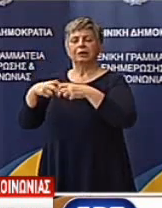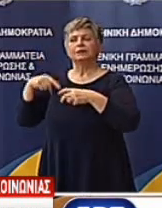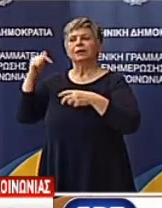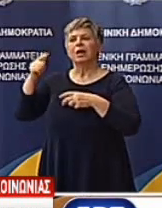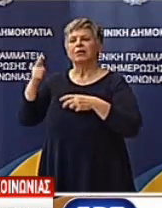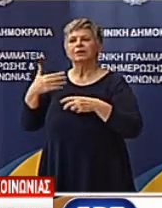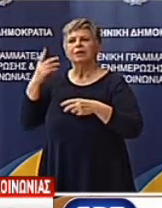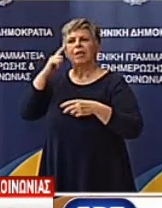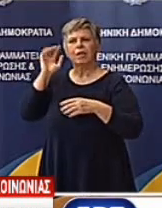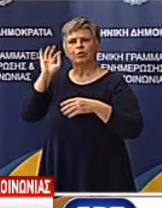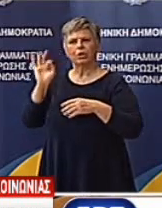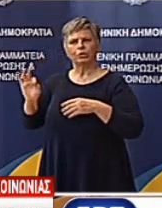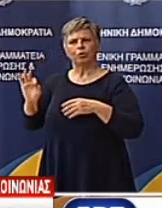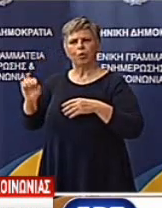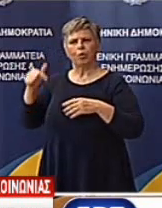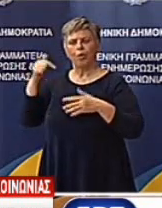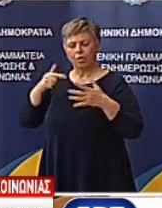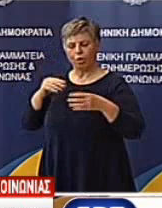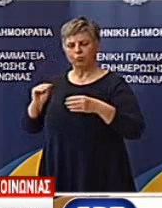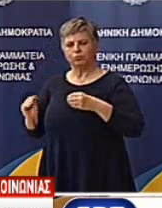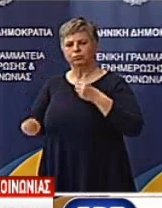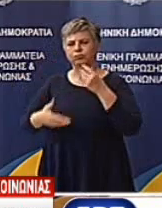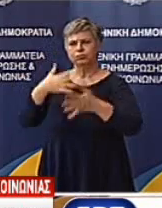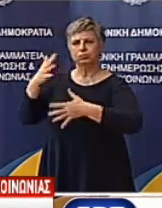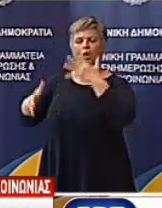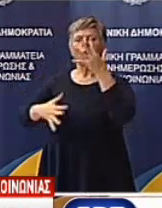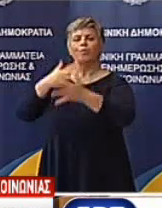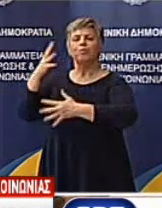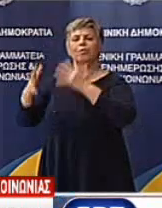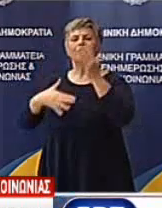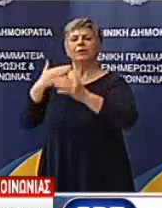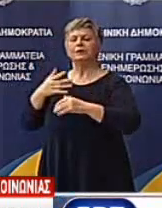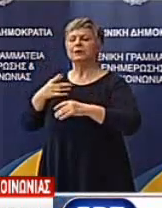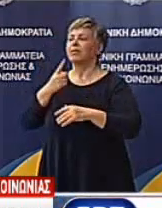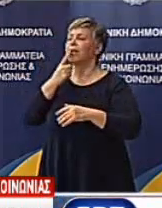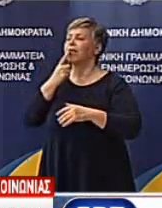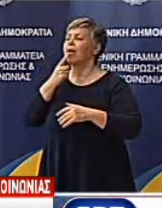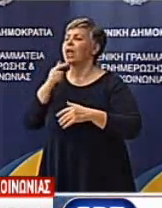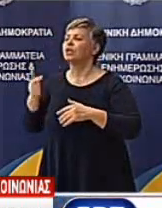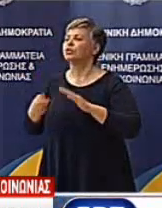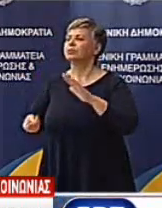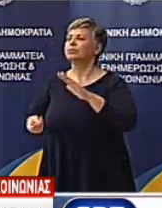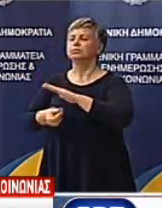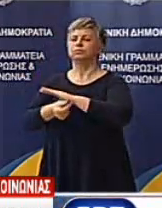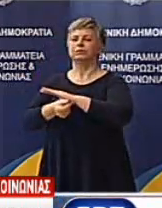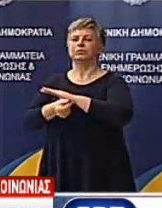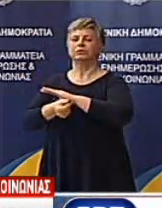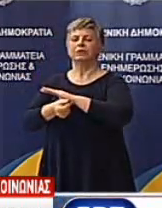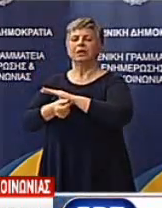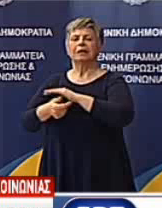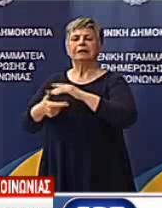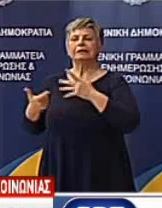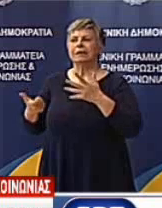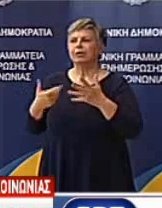αποσταθεροποίησης της κυβερνητικής ομαλότητας με αιχμή και το προσφυγικό. Ευχαριστώ. Ναι, κυρία Ζβέρκο, είδαμε προσοχή το δημοσίευμα